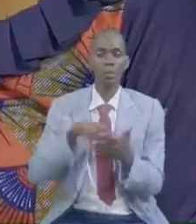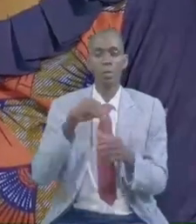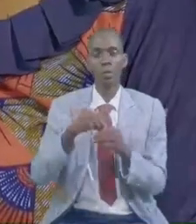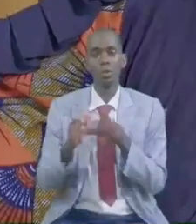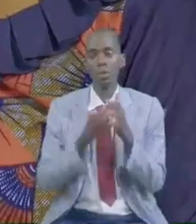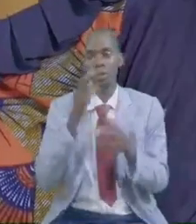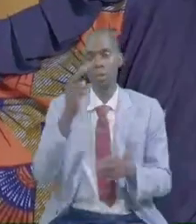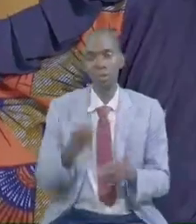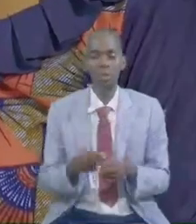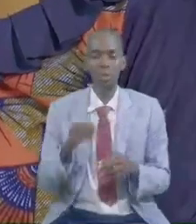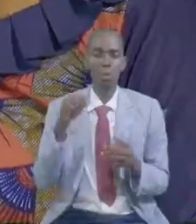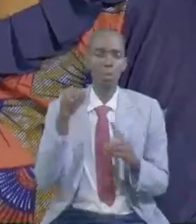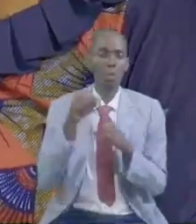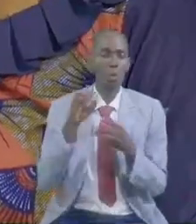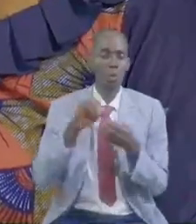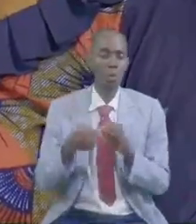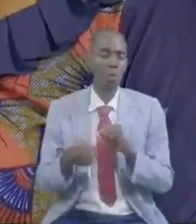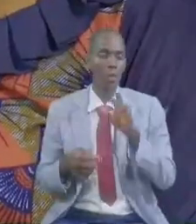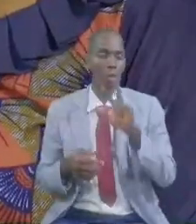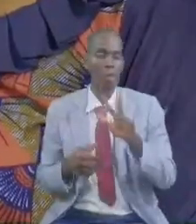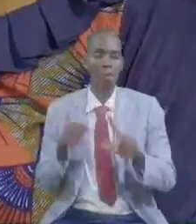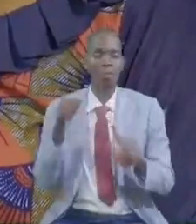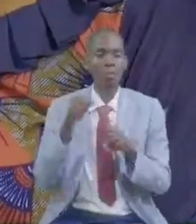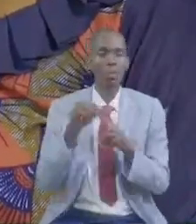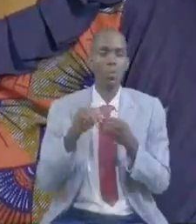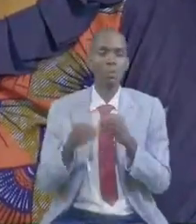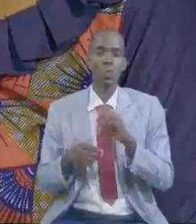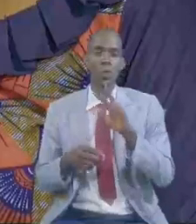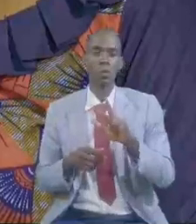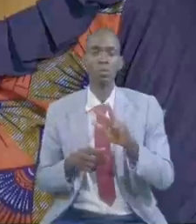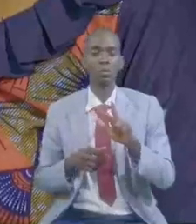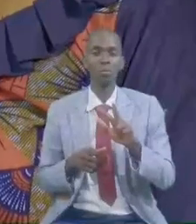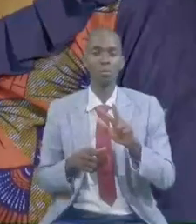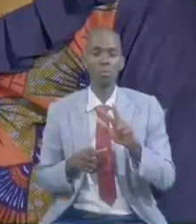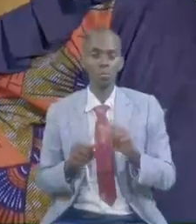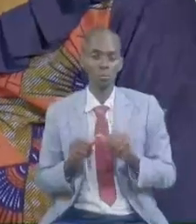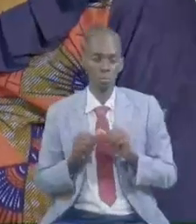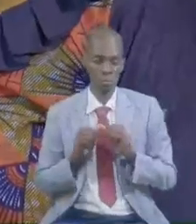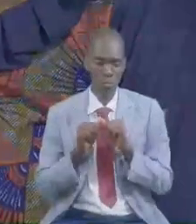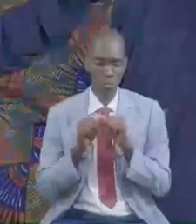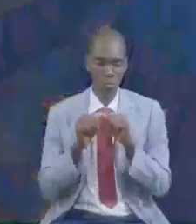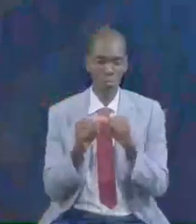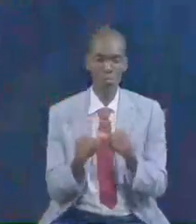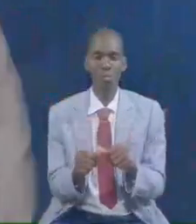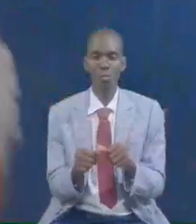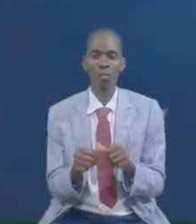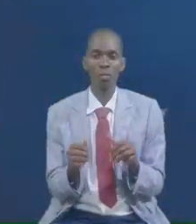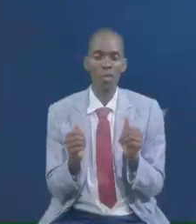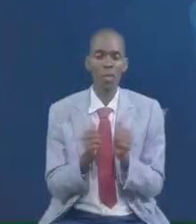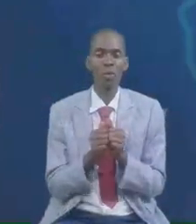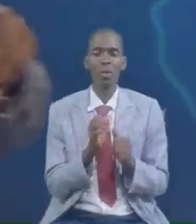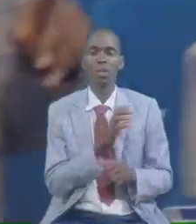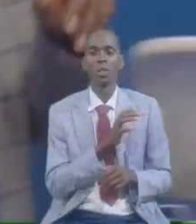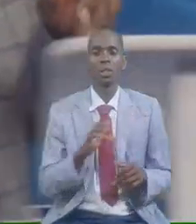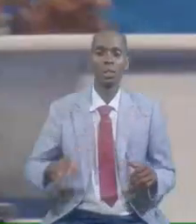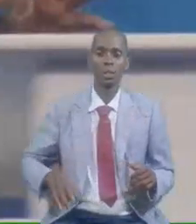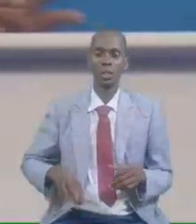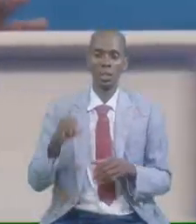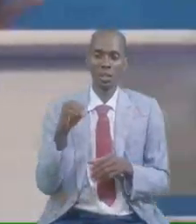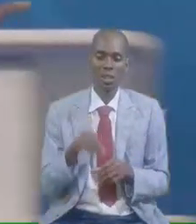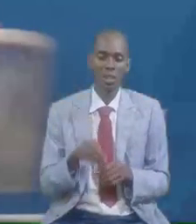viens maintenant au troisième point. Troisième point, nous voyons continuer avec Christ dans